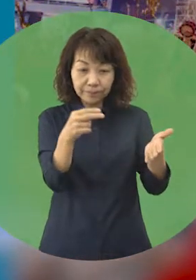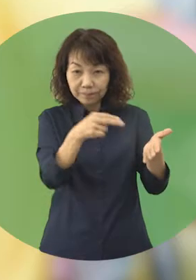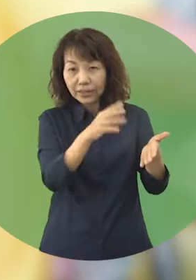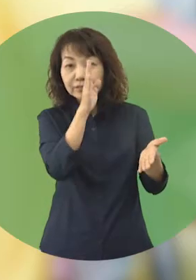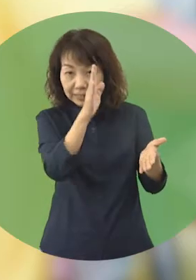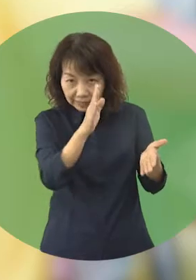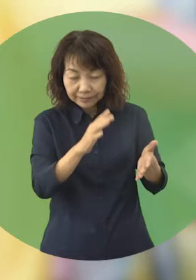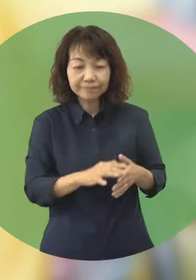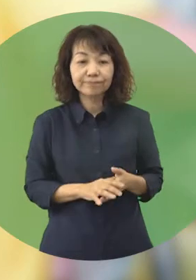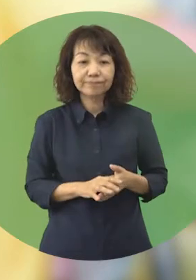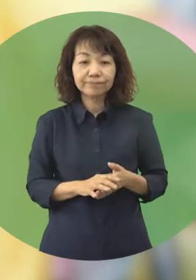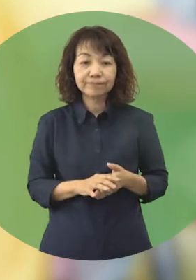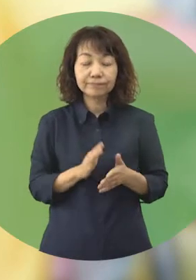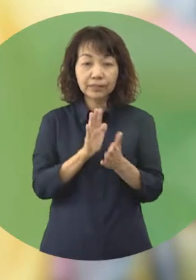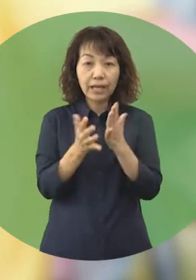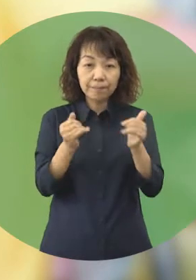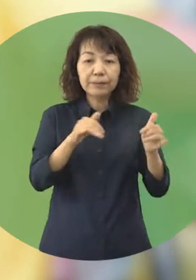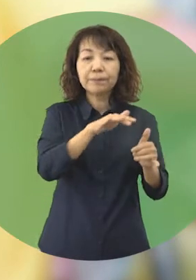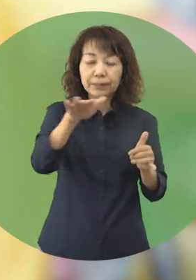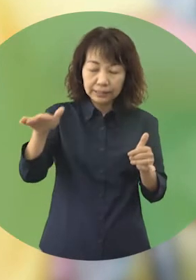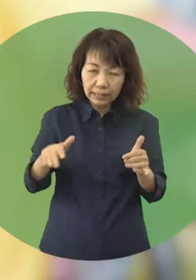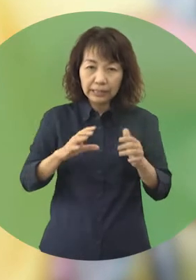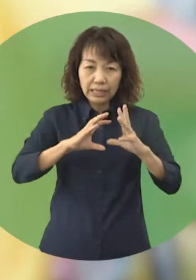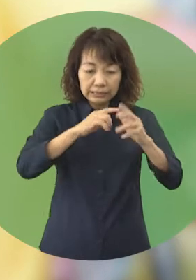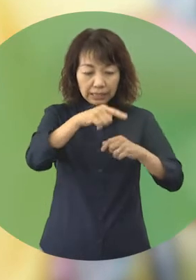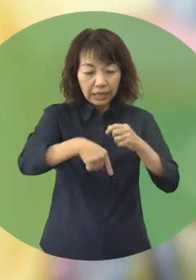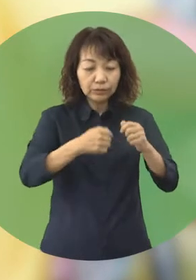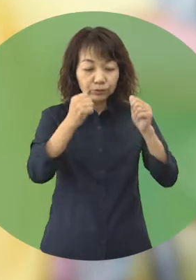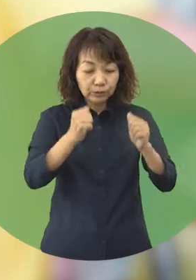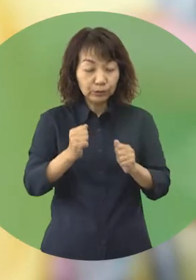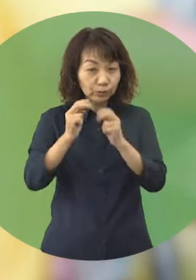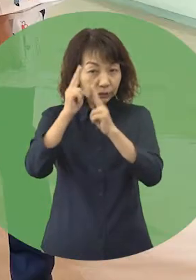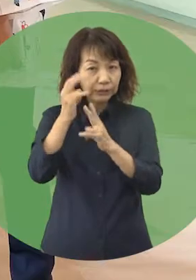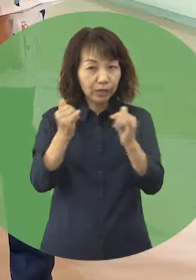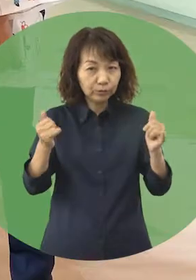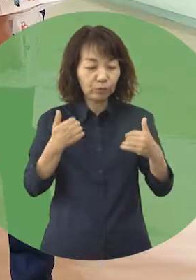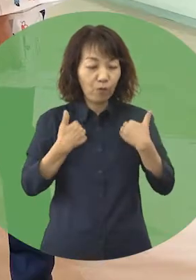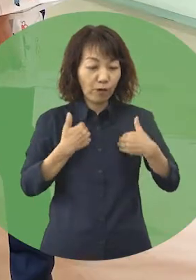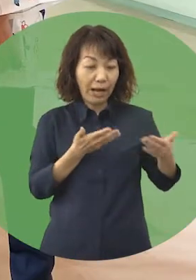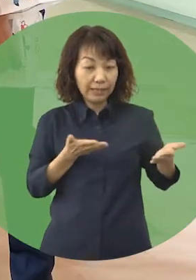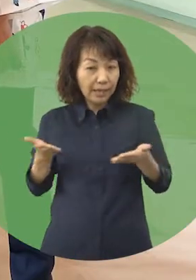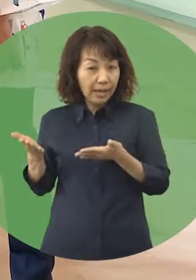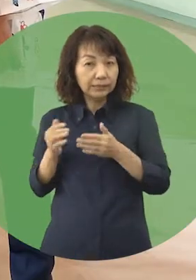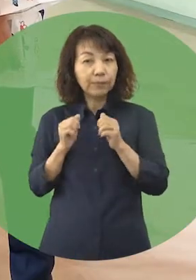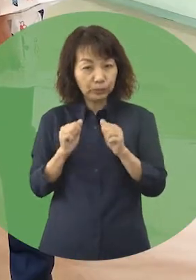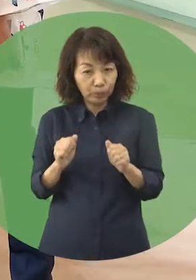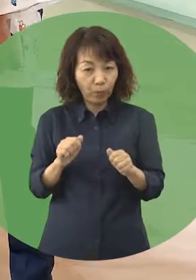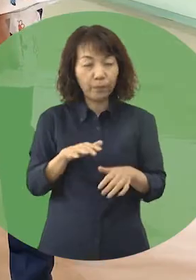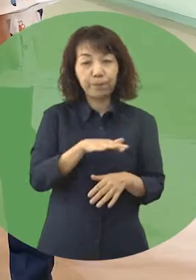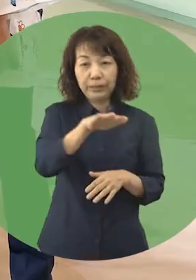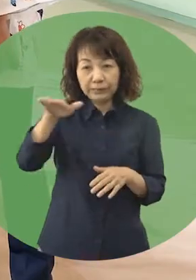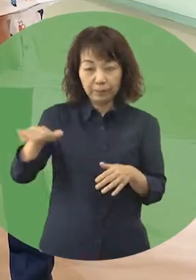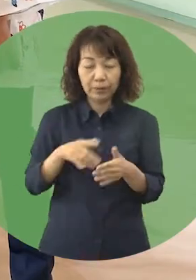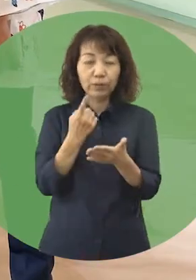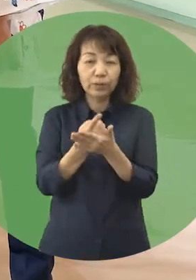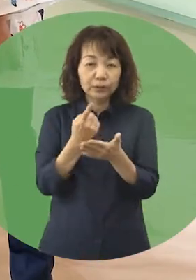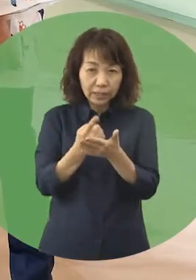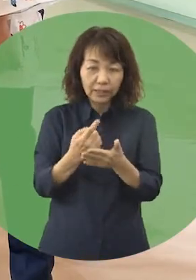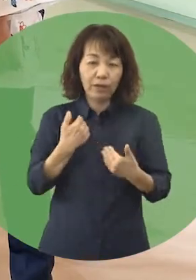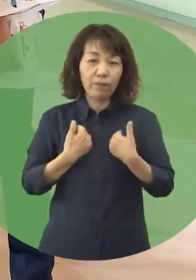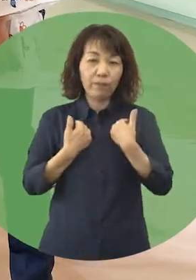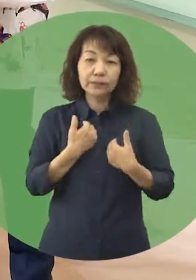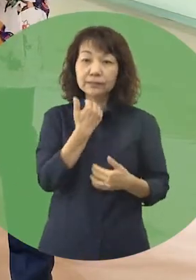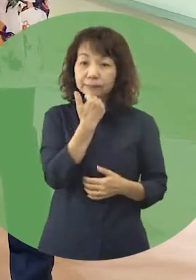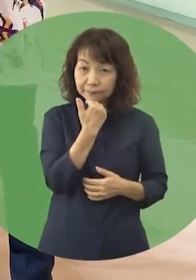。県民みんなで世界中のウチナアンチョを歓迎しましょう。皆様のご参加をお待ちしております